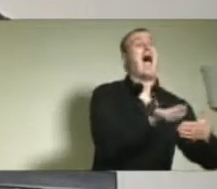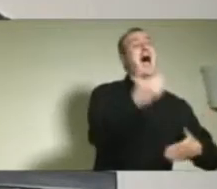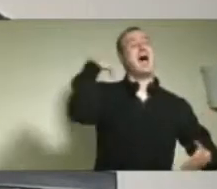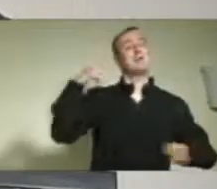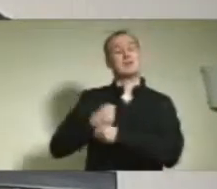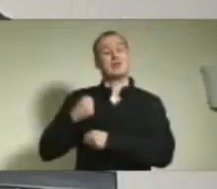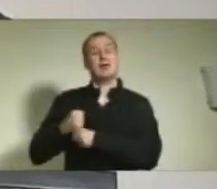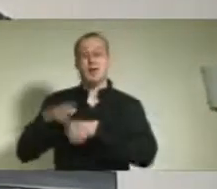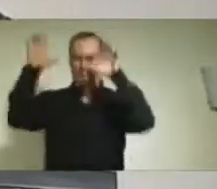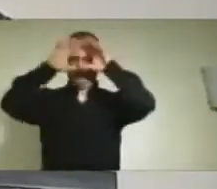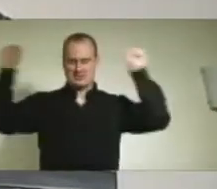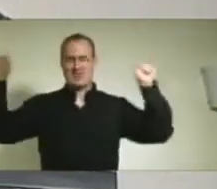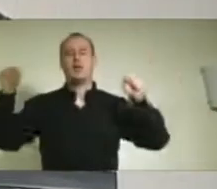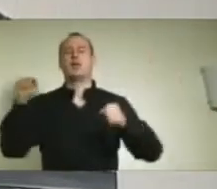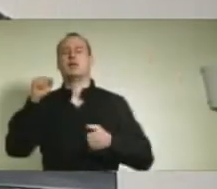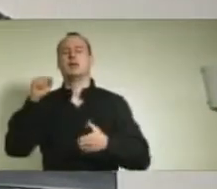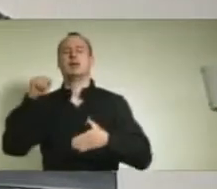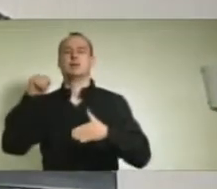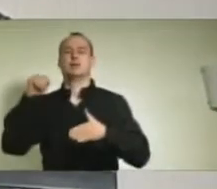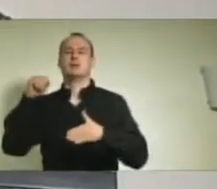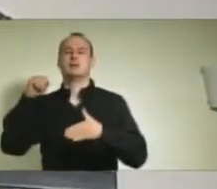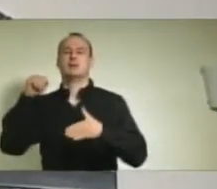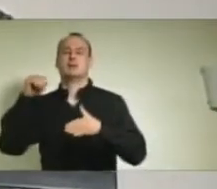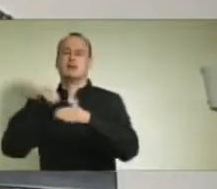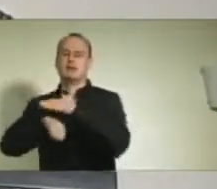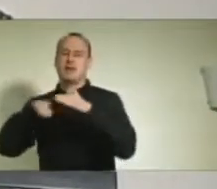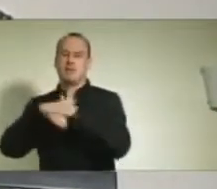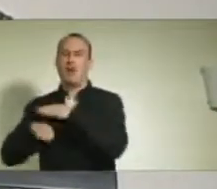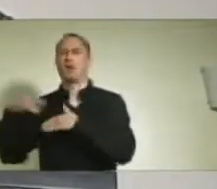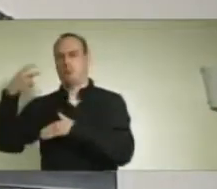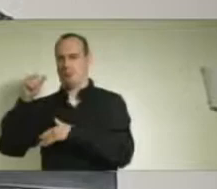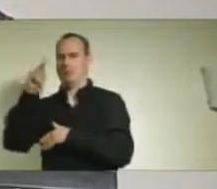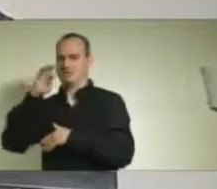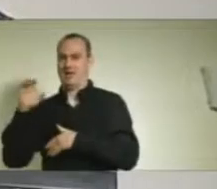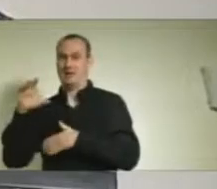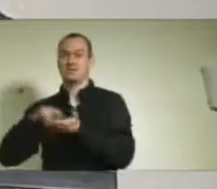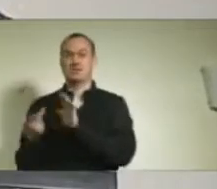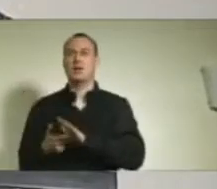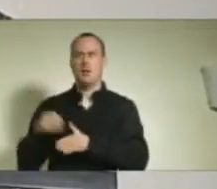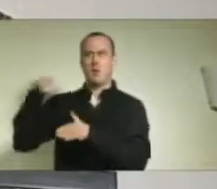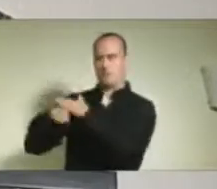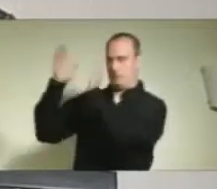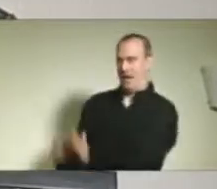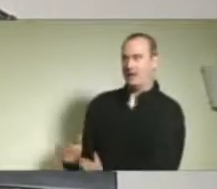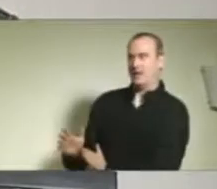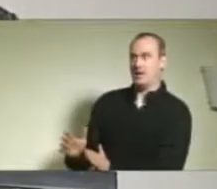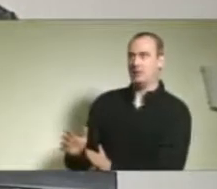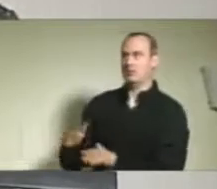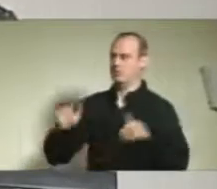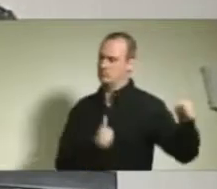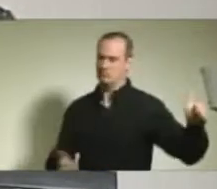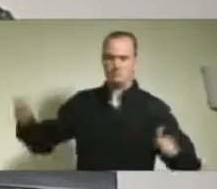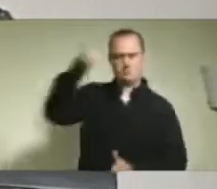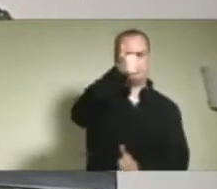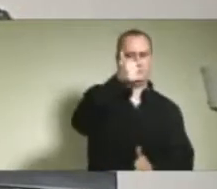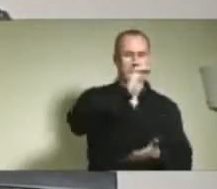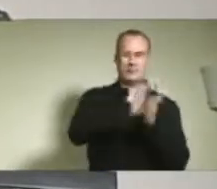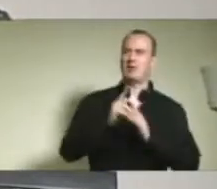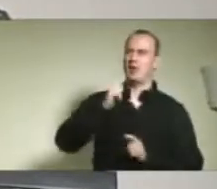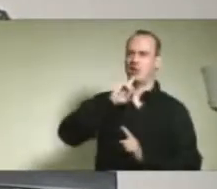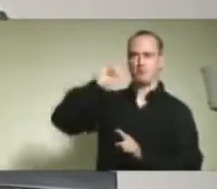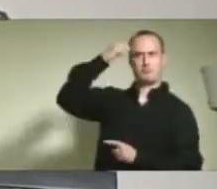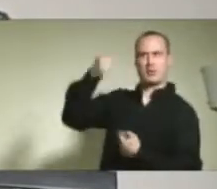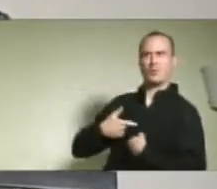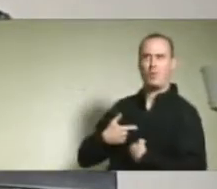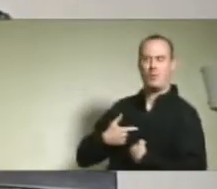Banque postale jusqu'alors, et donc on a beaucoup de banquiers qui deviennent nos patrons. Donc on a une fusion des lignes,